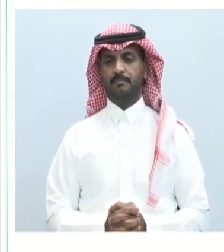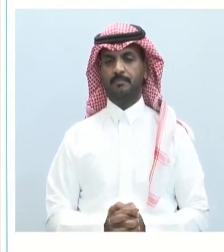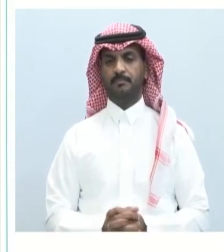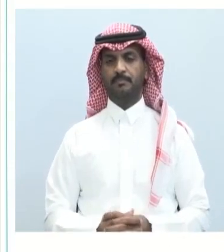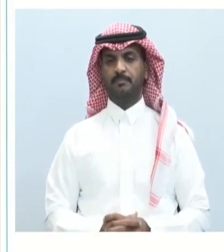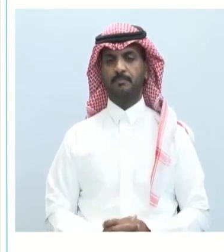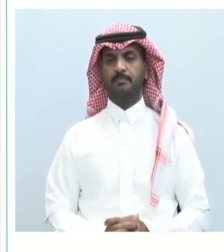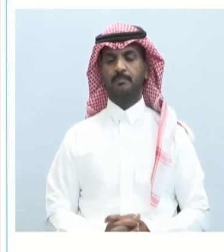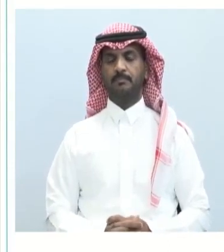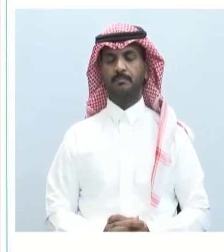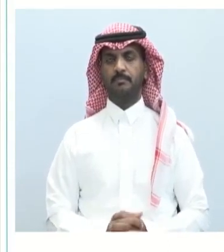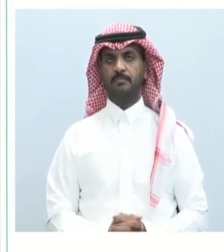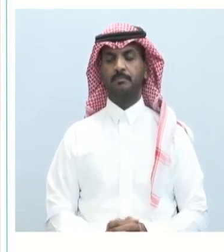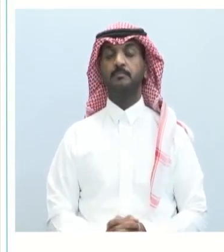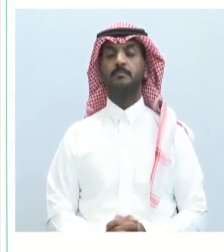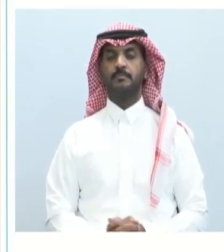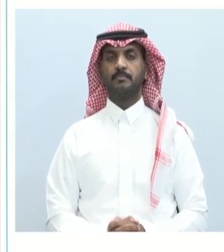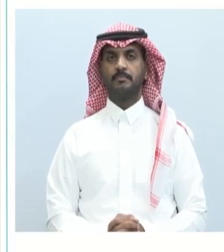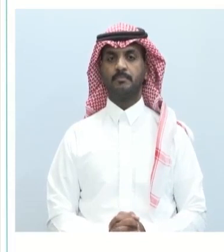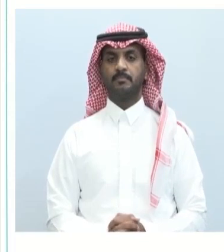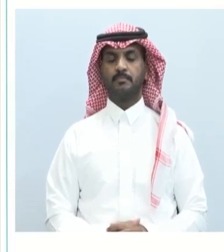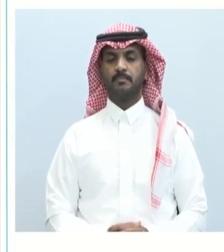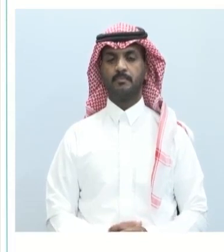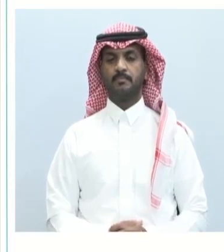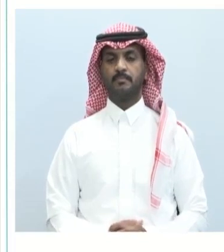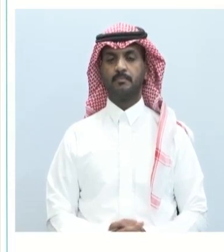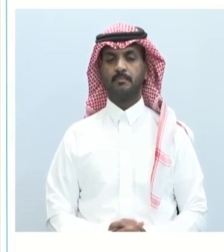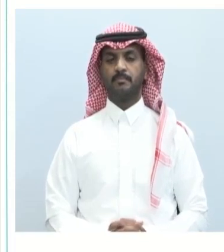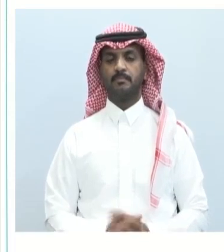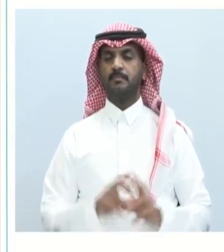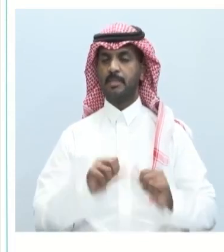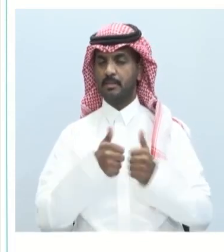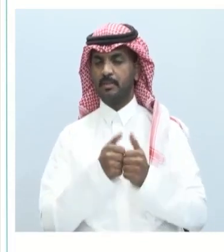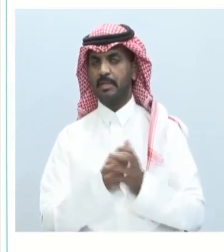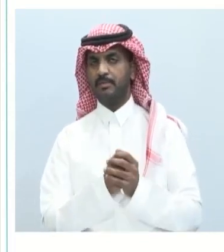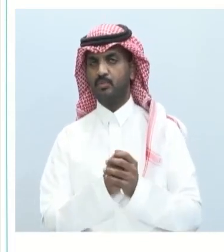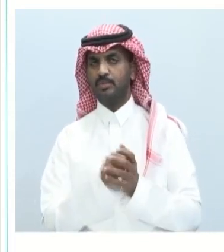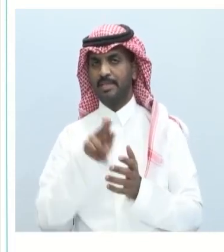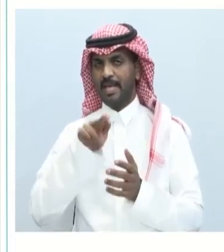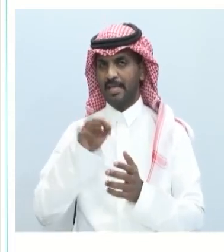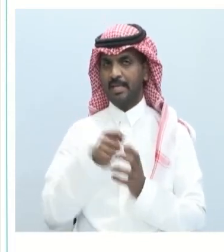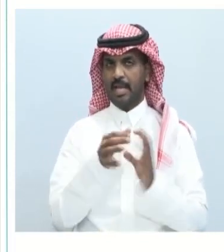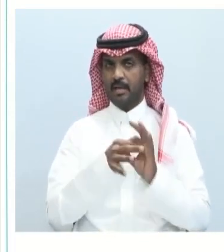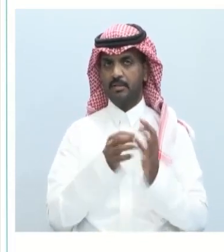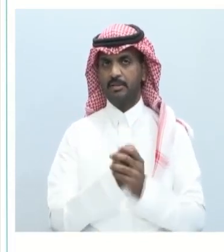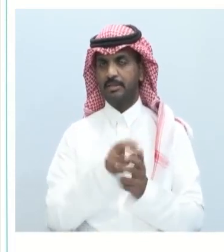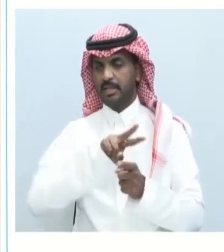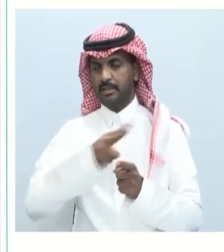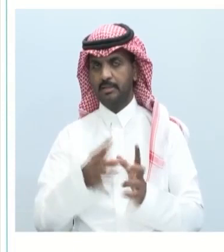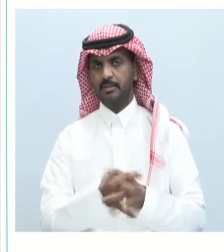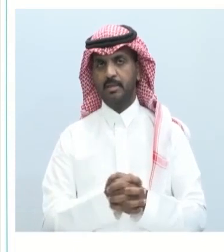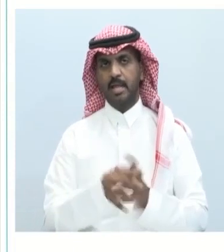في قاعده البيانات تستطيع من خلال تحليل العلاقات ايضا تغيير